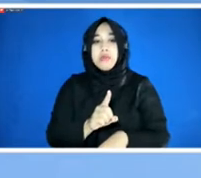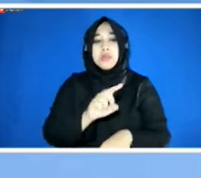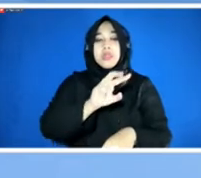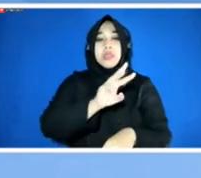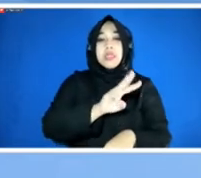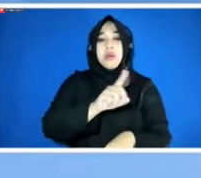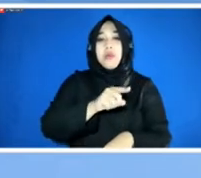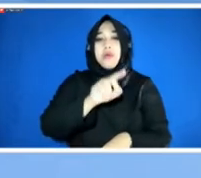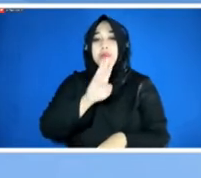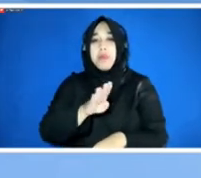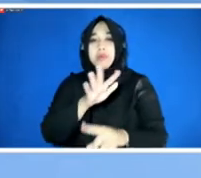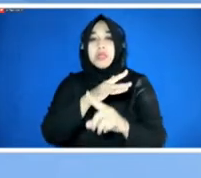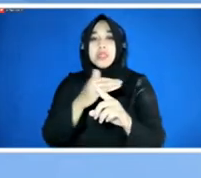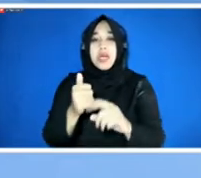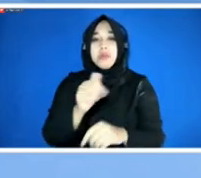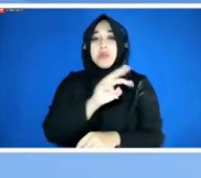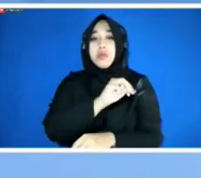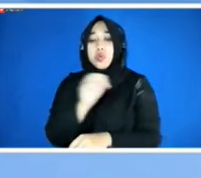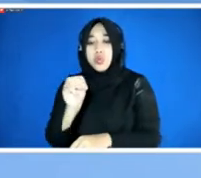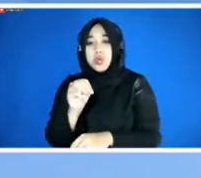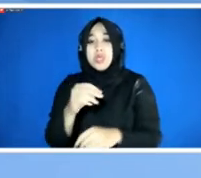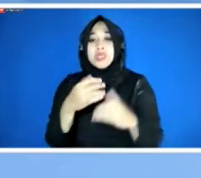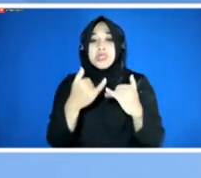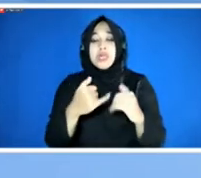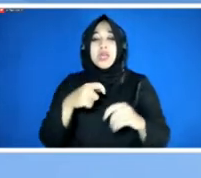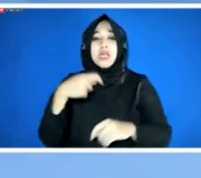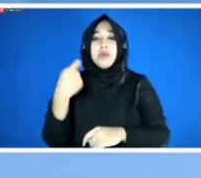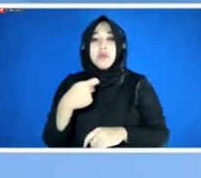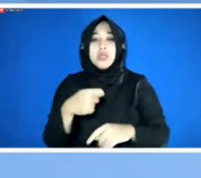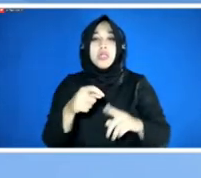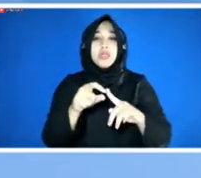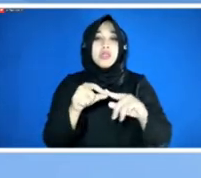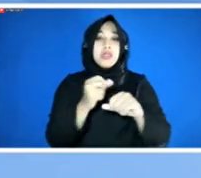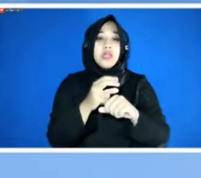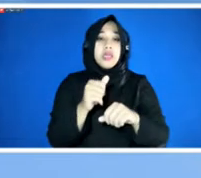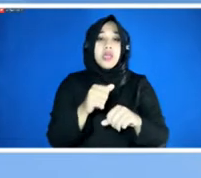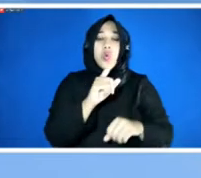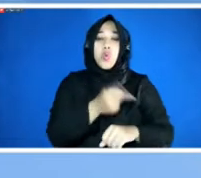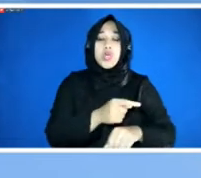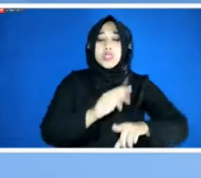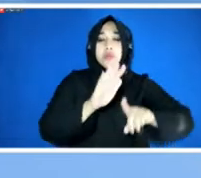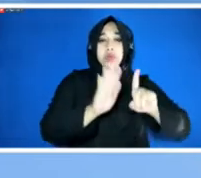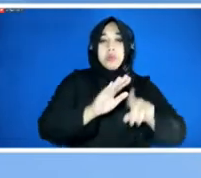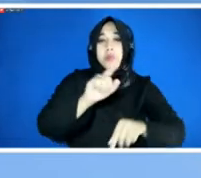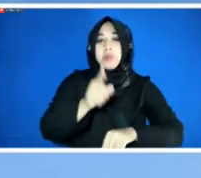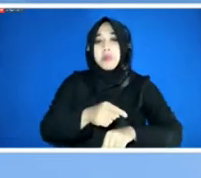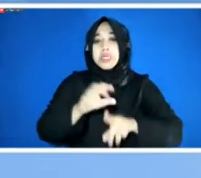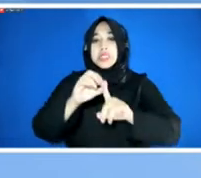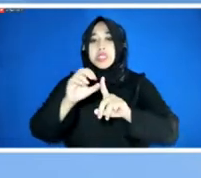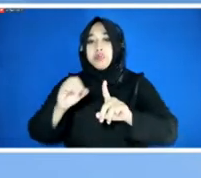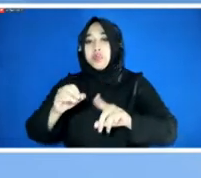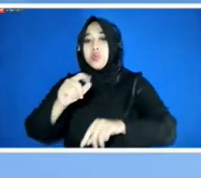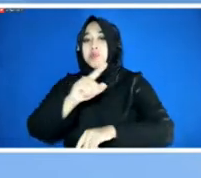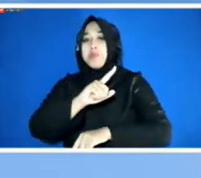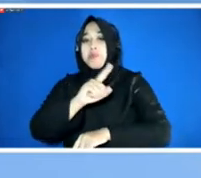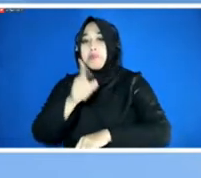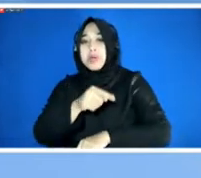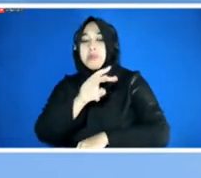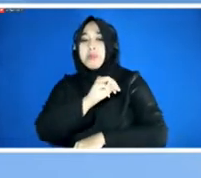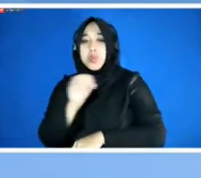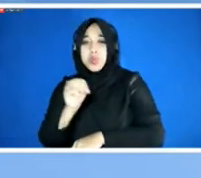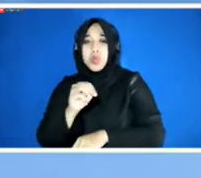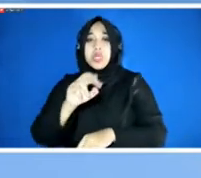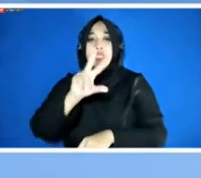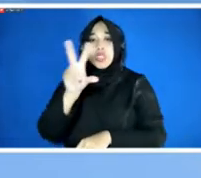minggu. Sekarang dengan Imendagri tentu beda lagi ya, harus berapa tuh? Harus 15 per 1000 per minggu dengan positivity rate Jawa Barat